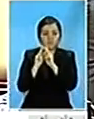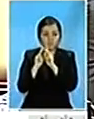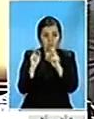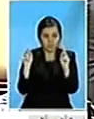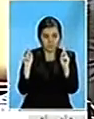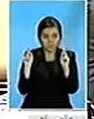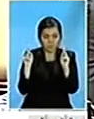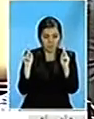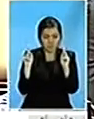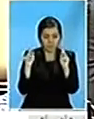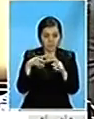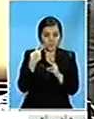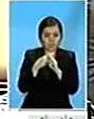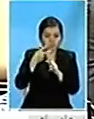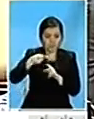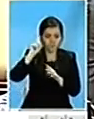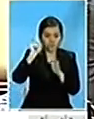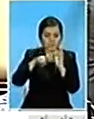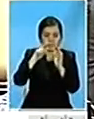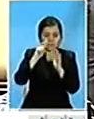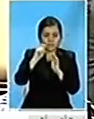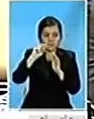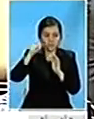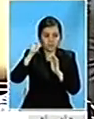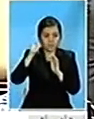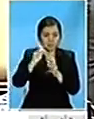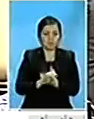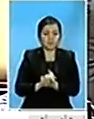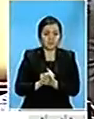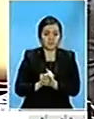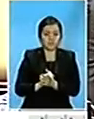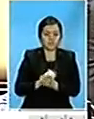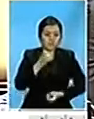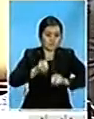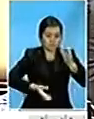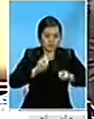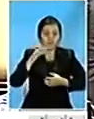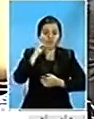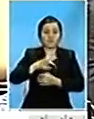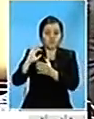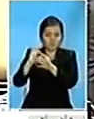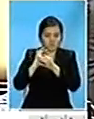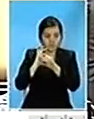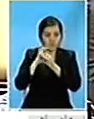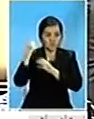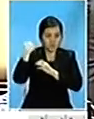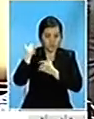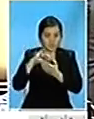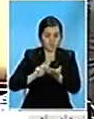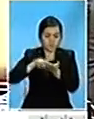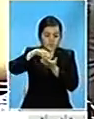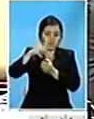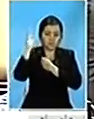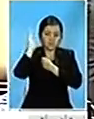ผ่องศรีธาราภูมินะครับขออนุญาตที่เอ่ยนามได้กรุณาแสดงความห่วงใยและรวมทั้งท่านผู้อภิปรายนะครับคือท่าน